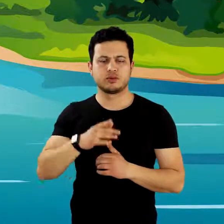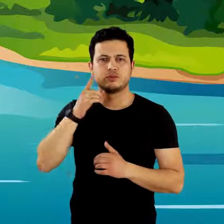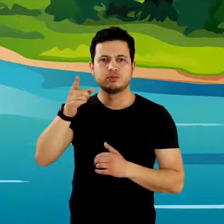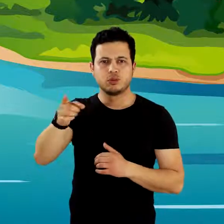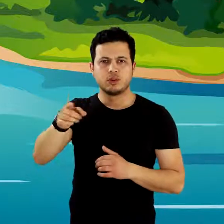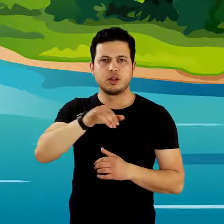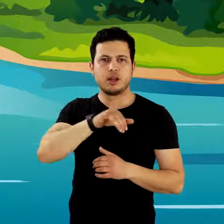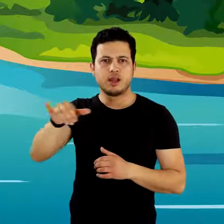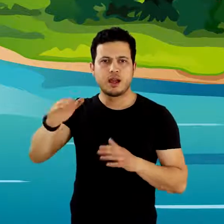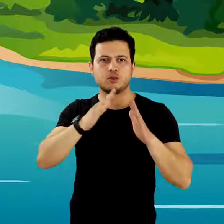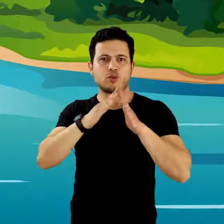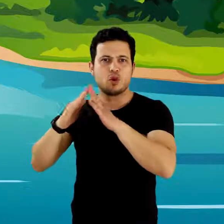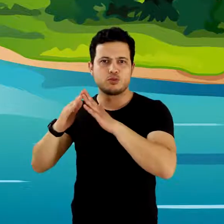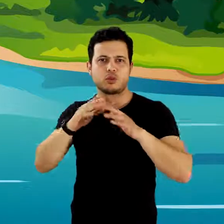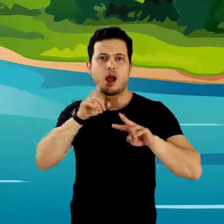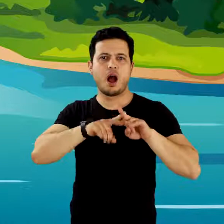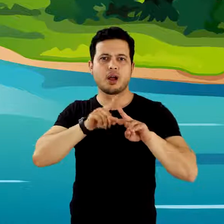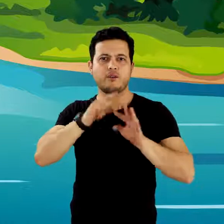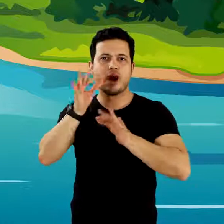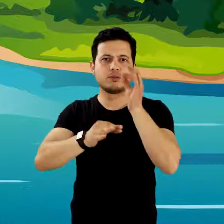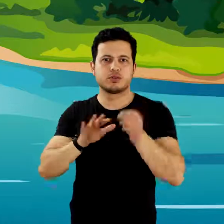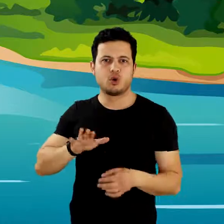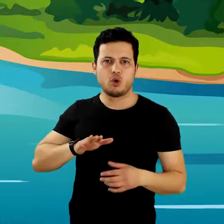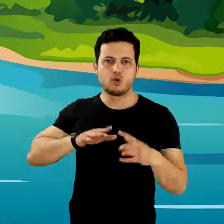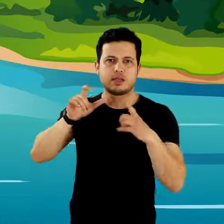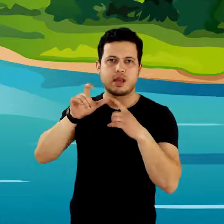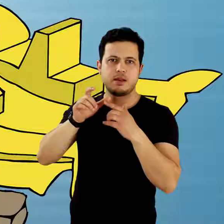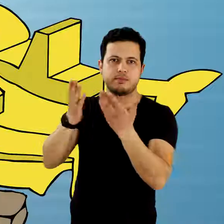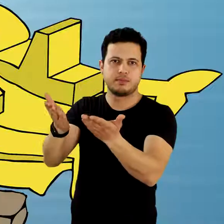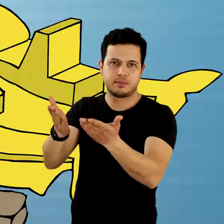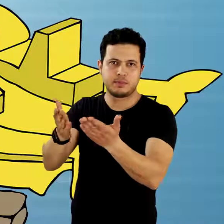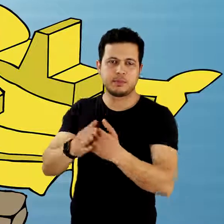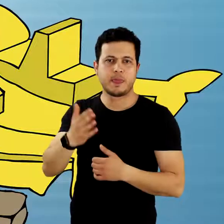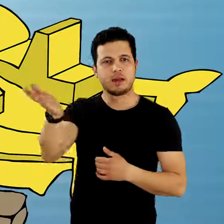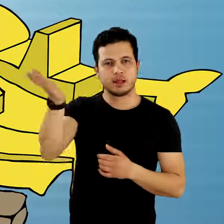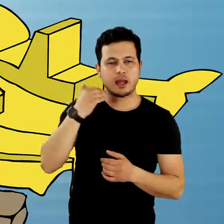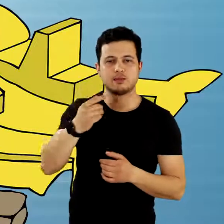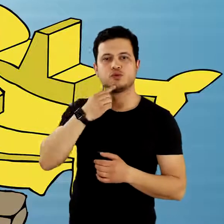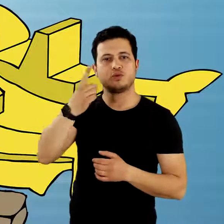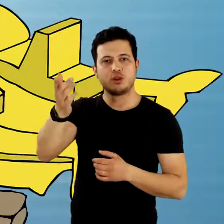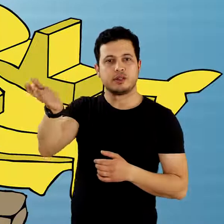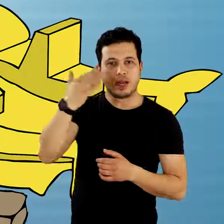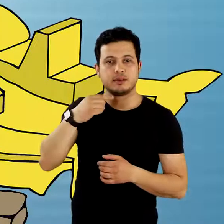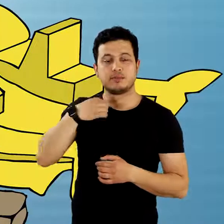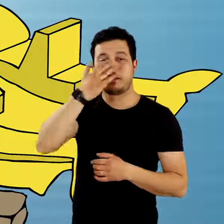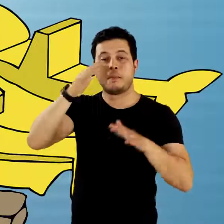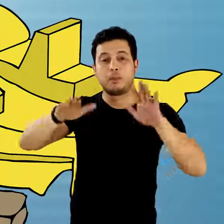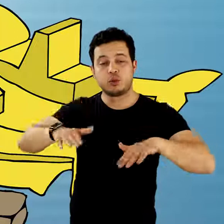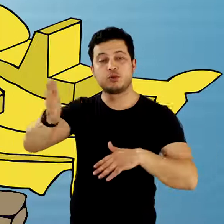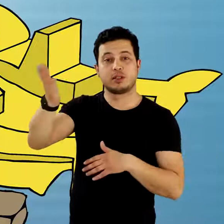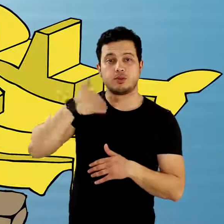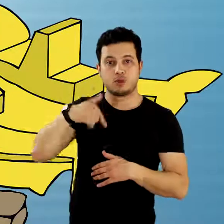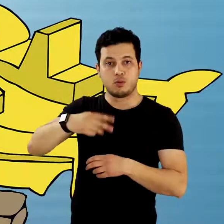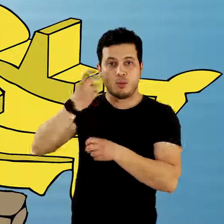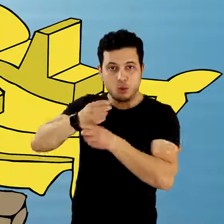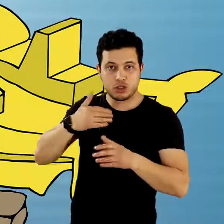yan komşuları Akif amcanın oğlu Selim'di. Hadi gelsenize. Sizi bekliyoruz. Boşuna mı